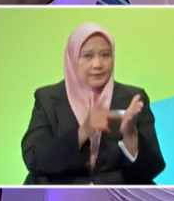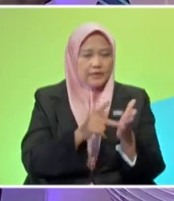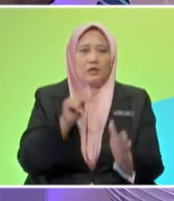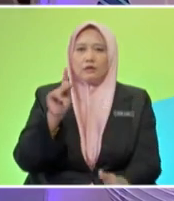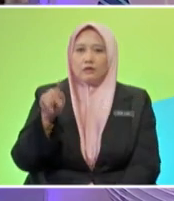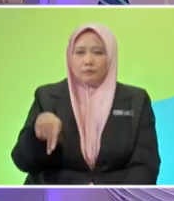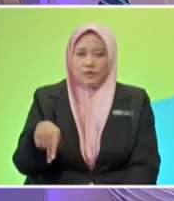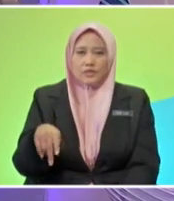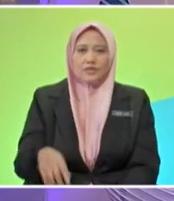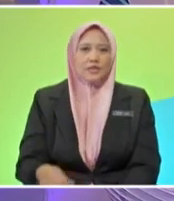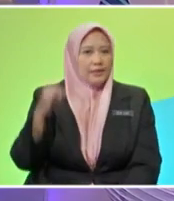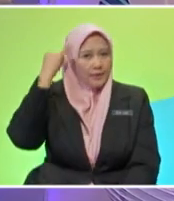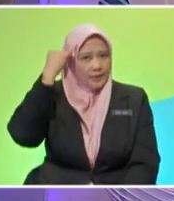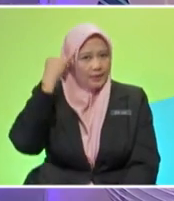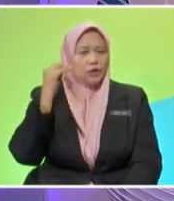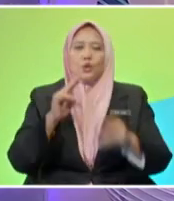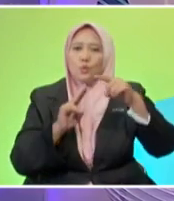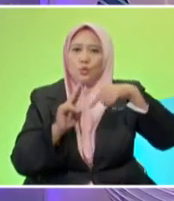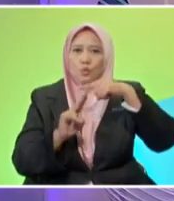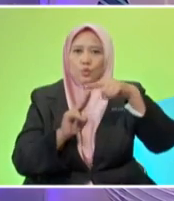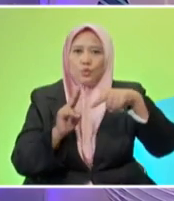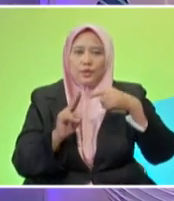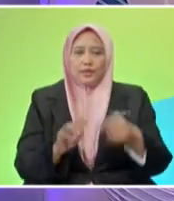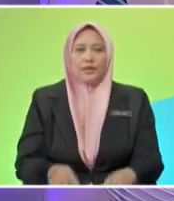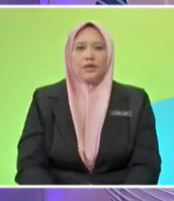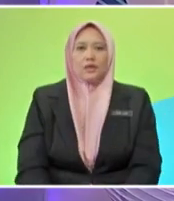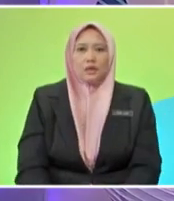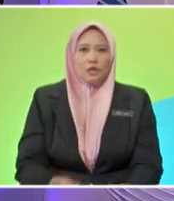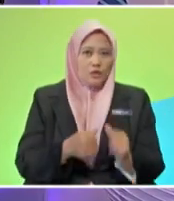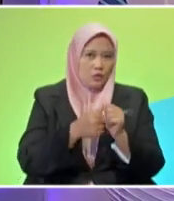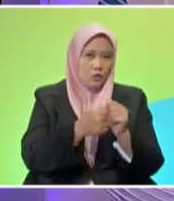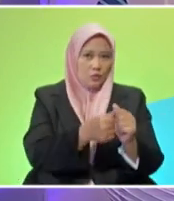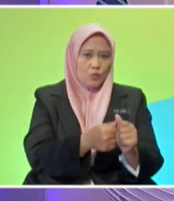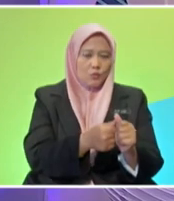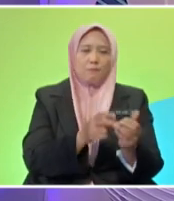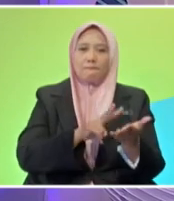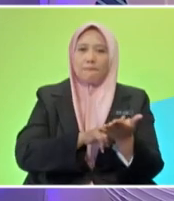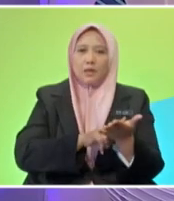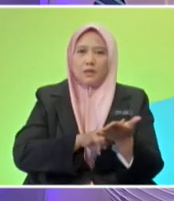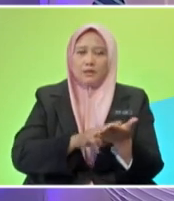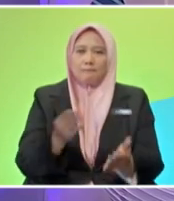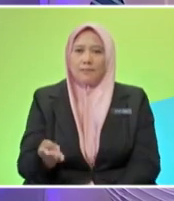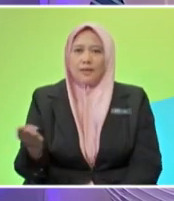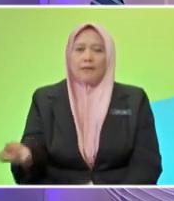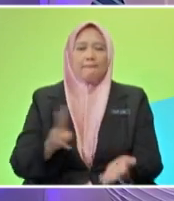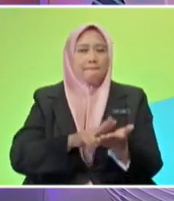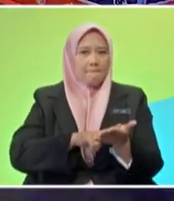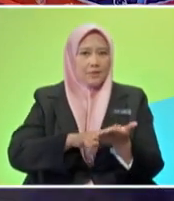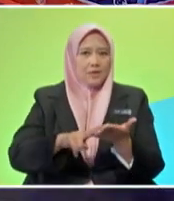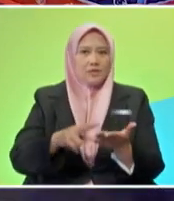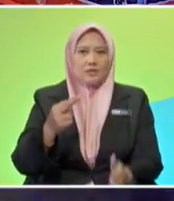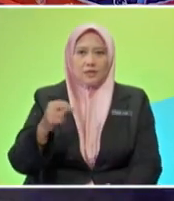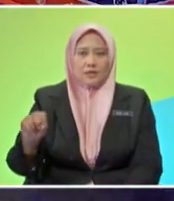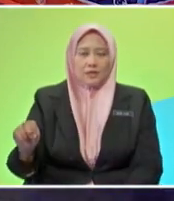bahan rangsangan menu seimbang. Kalau kata tak berjaya capai objektif, macam mana tu? Mudah